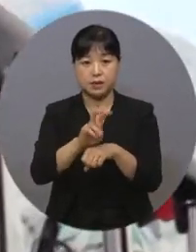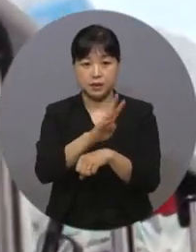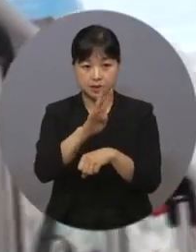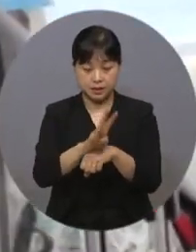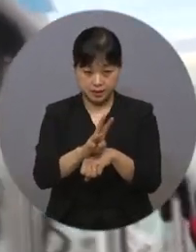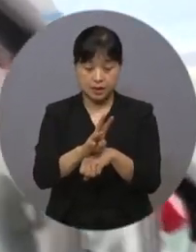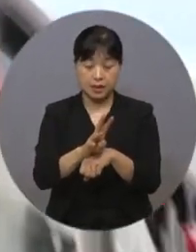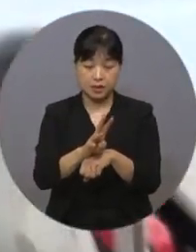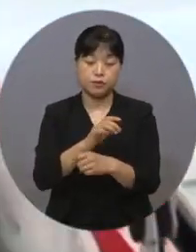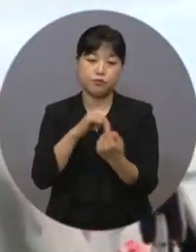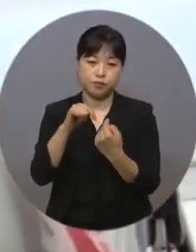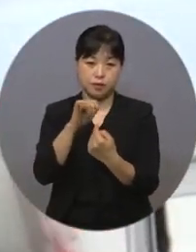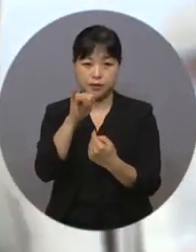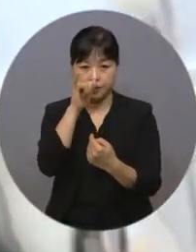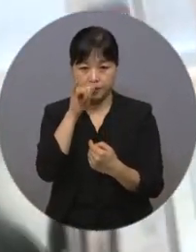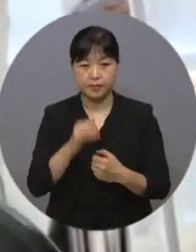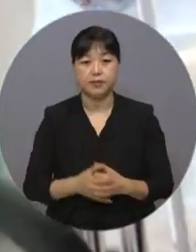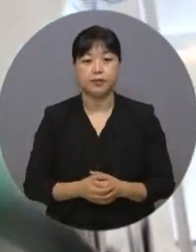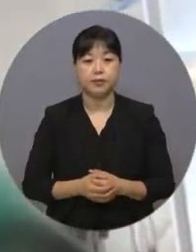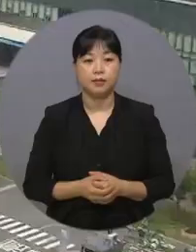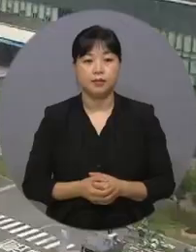24시간 진료체계를 유지합니다.